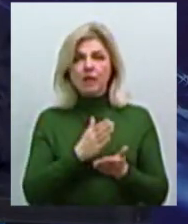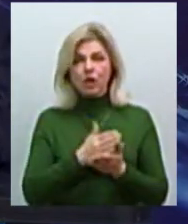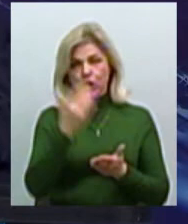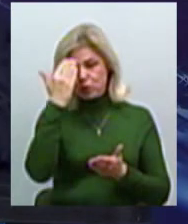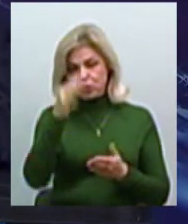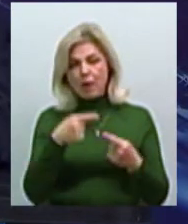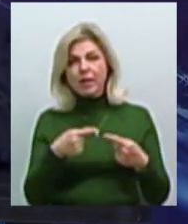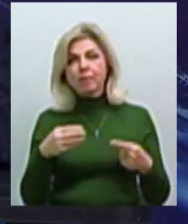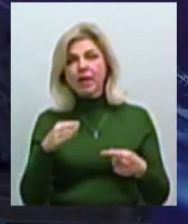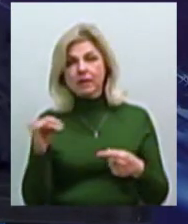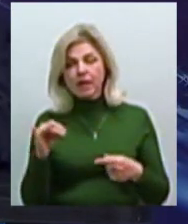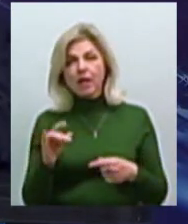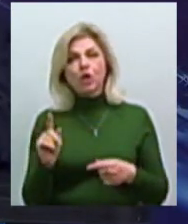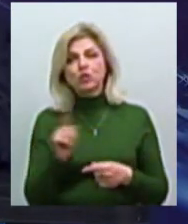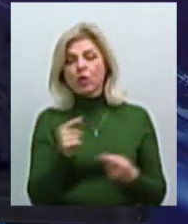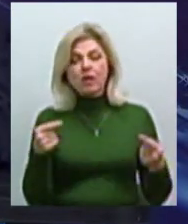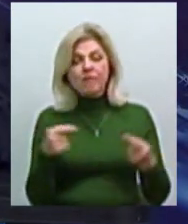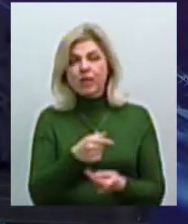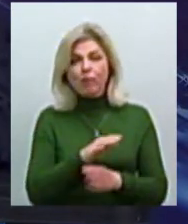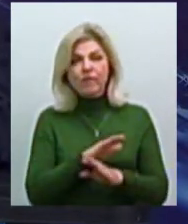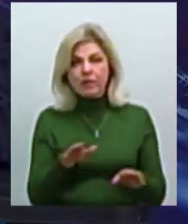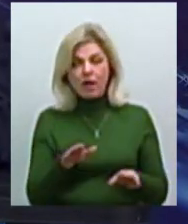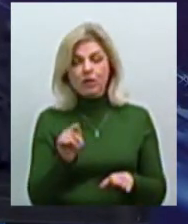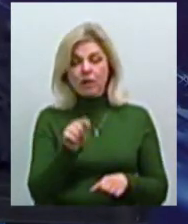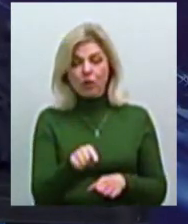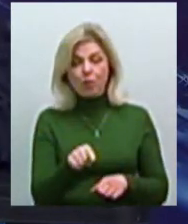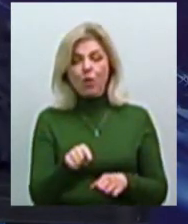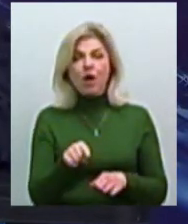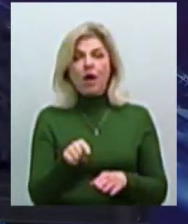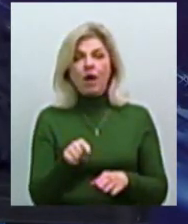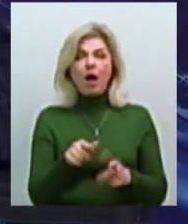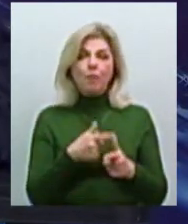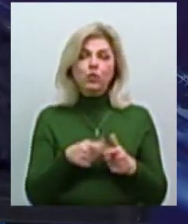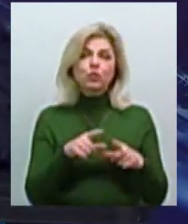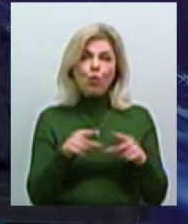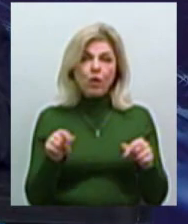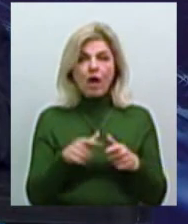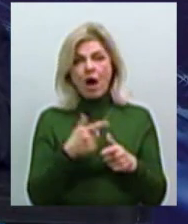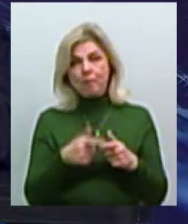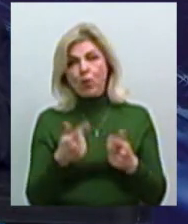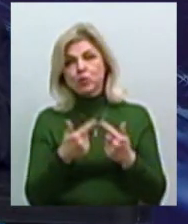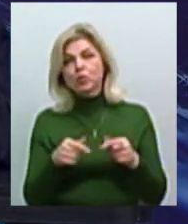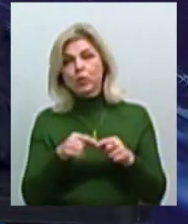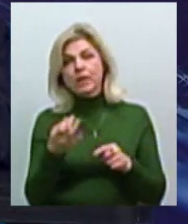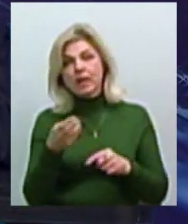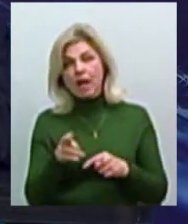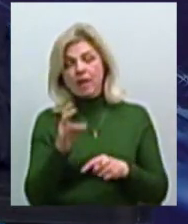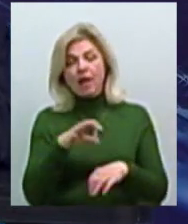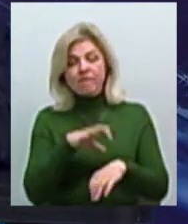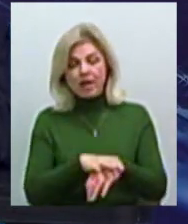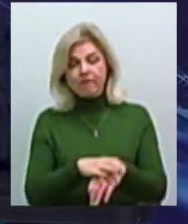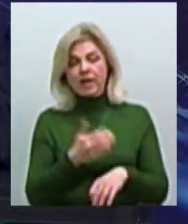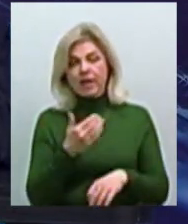предметів, які не відповідають тому производству або школі, або студії, тобто на виявлення